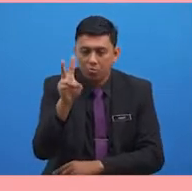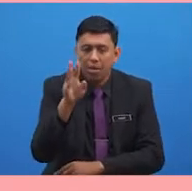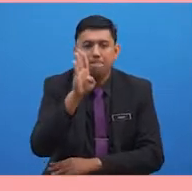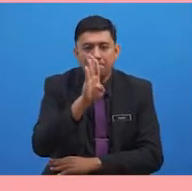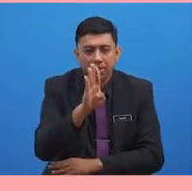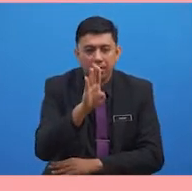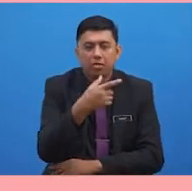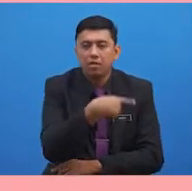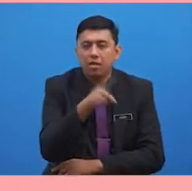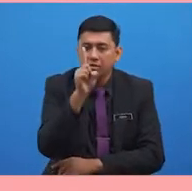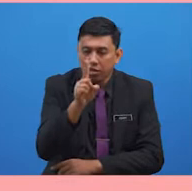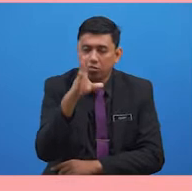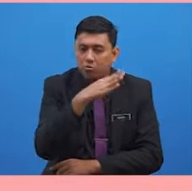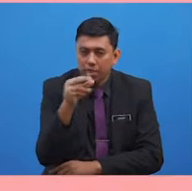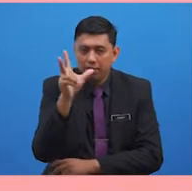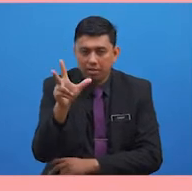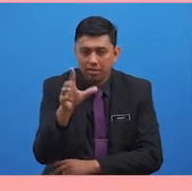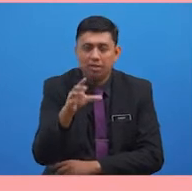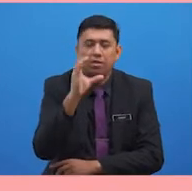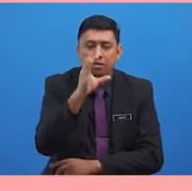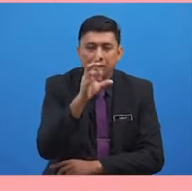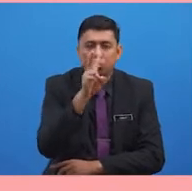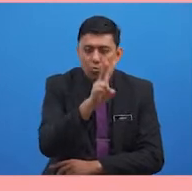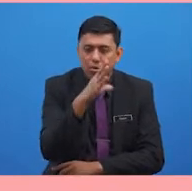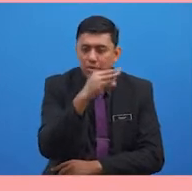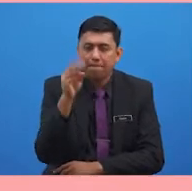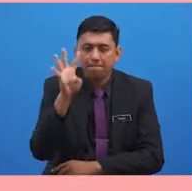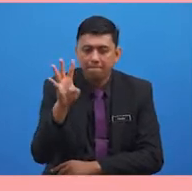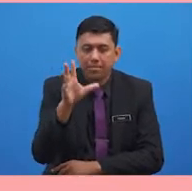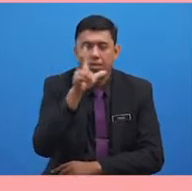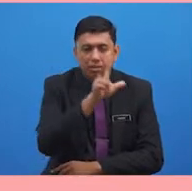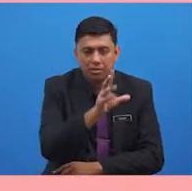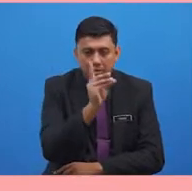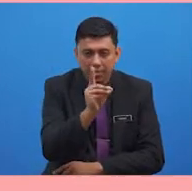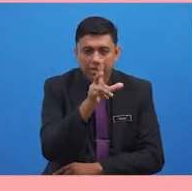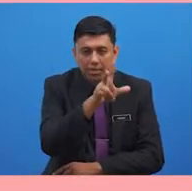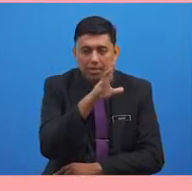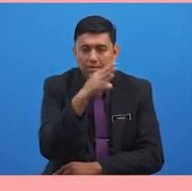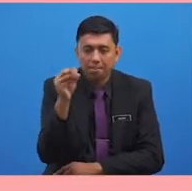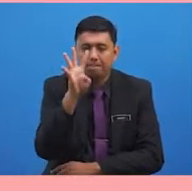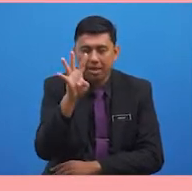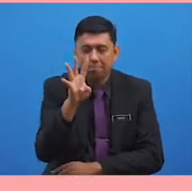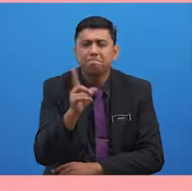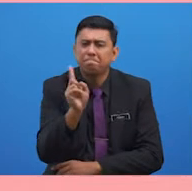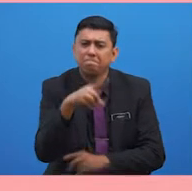B. 1 dan 3. C. 2 dan 4. D. 3 dan 4.